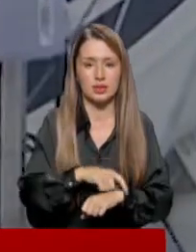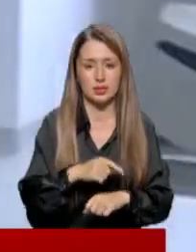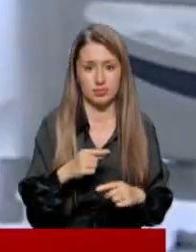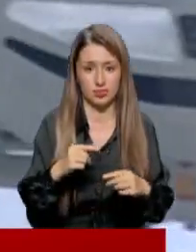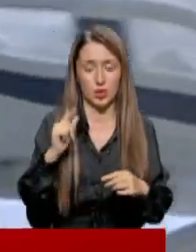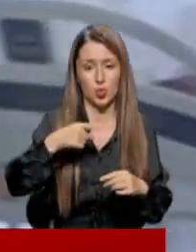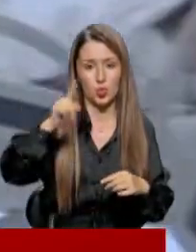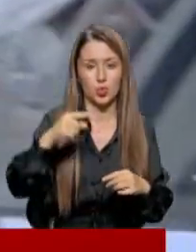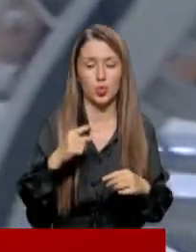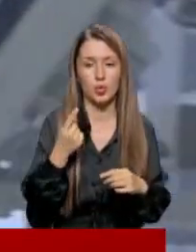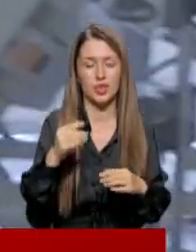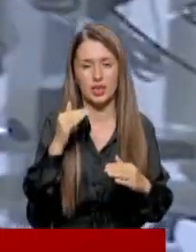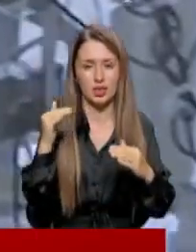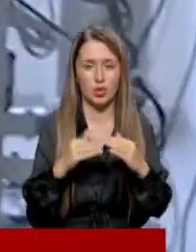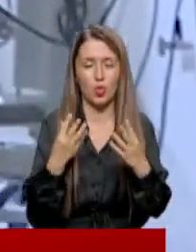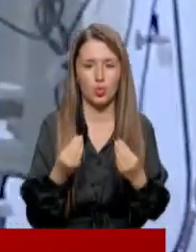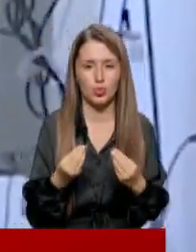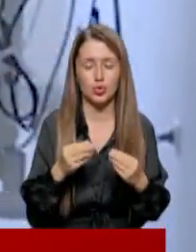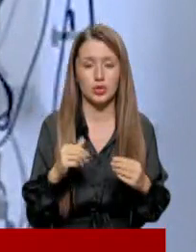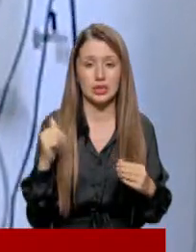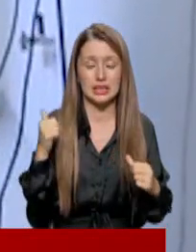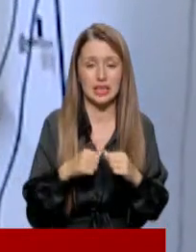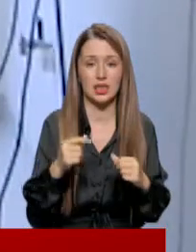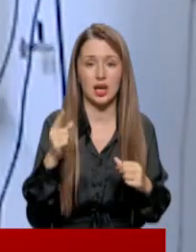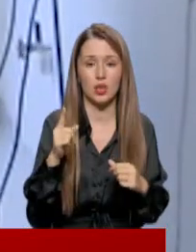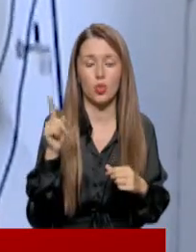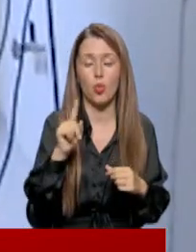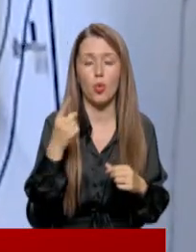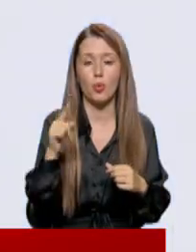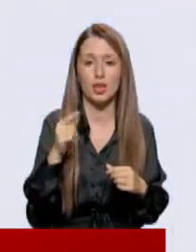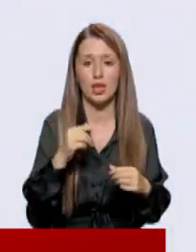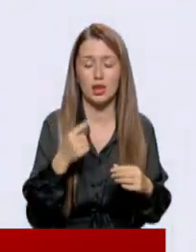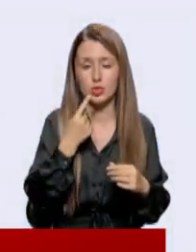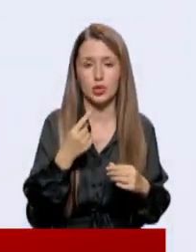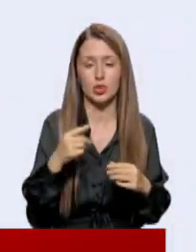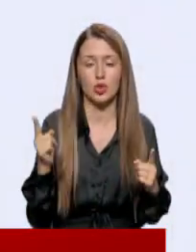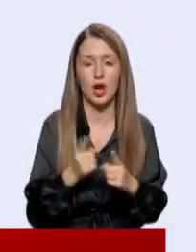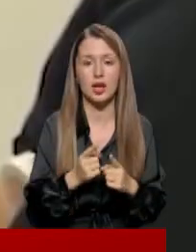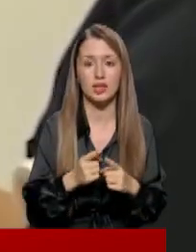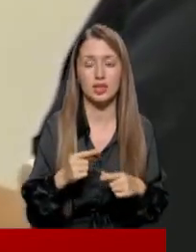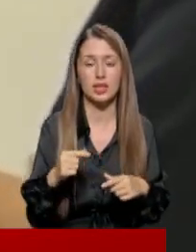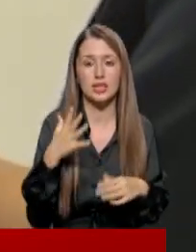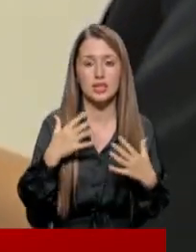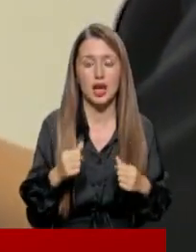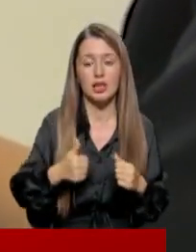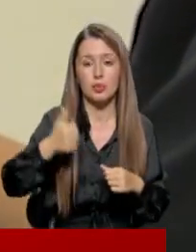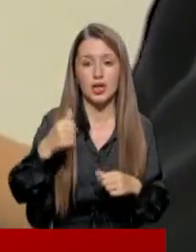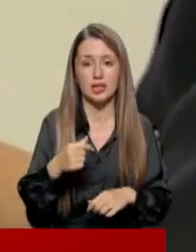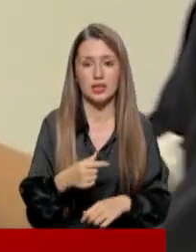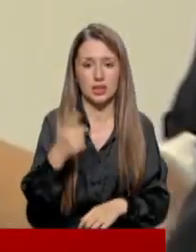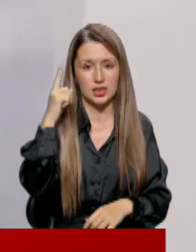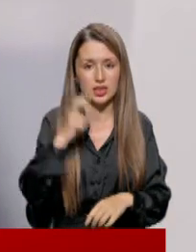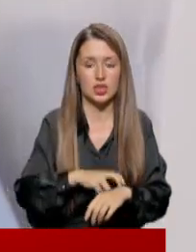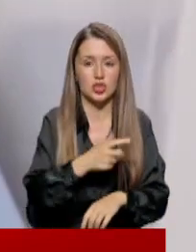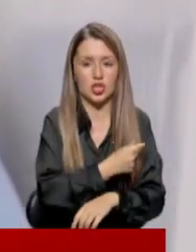günlük 1000'in altına düşmüştü ama yeniden 10.000'lerle ifade ediliyor artık. Sağlık Bakanı Fahrettin Koca hatırlatıcı doz aşılarınızı yaptırın